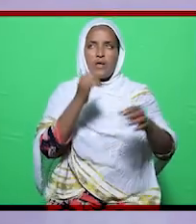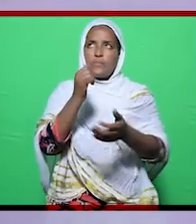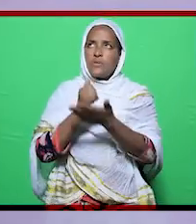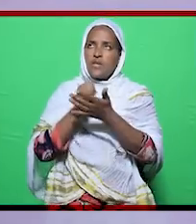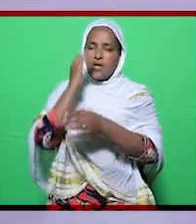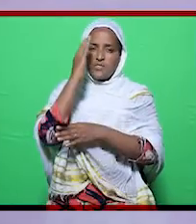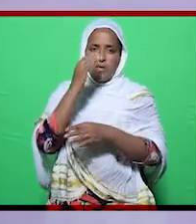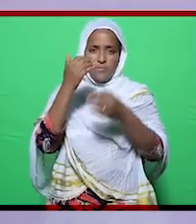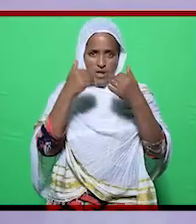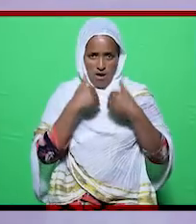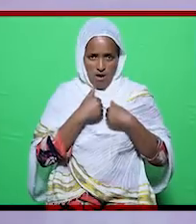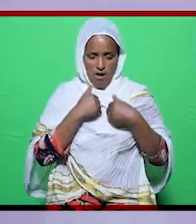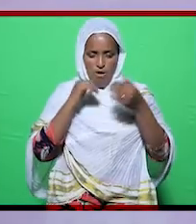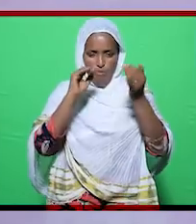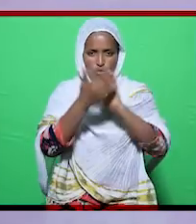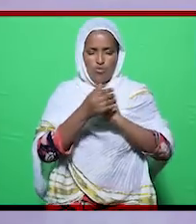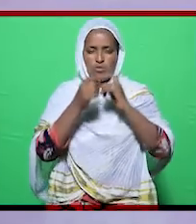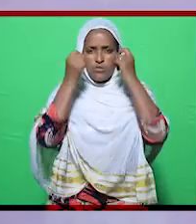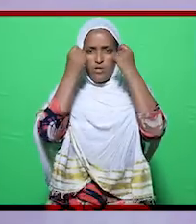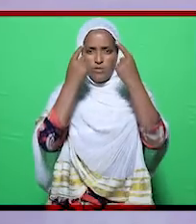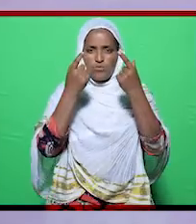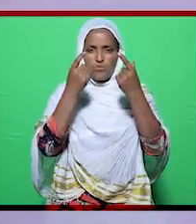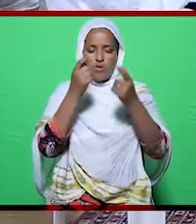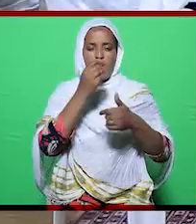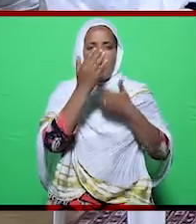ውስጥ ድካማችንን